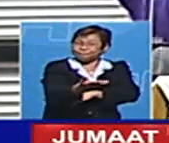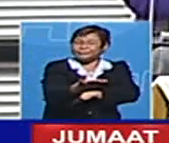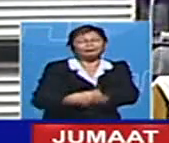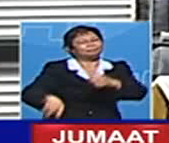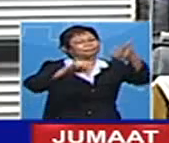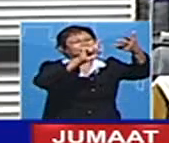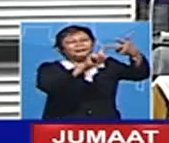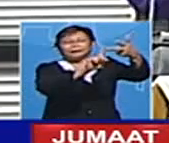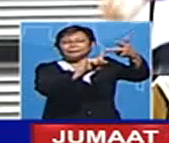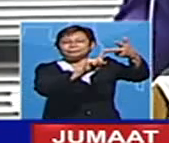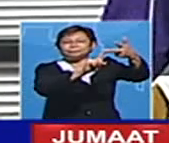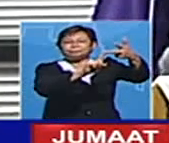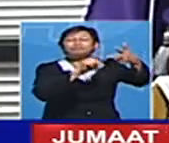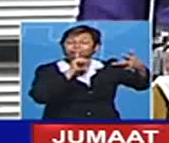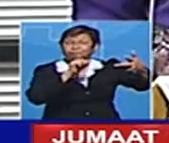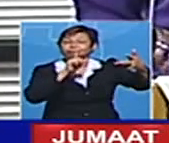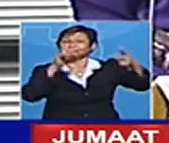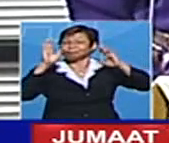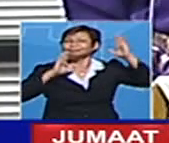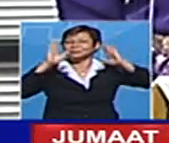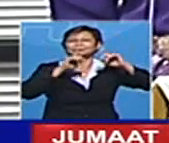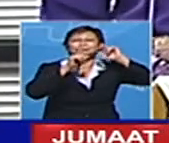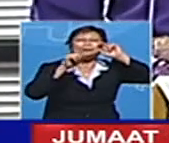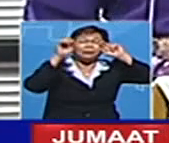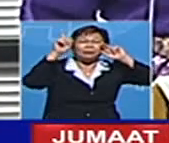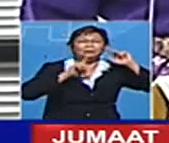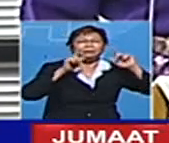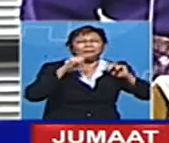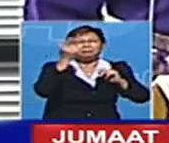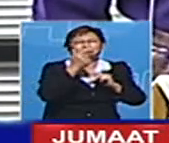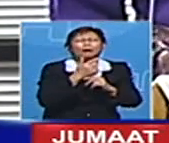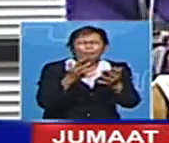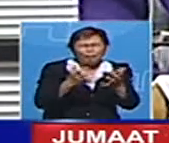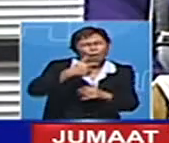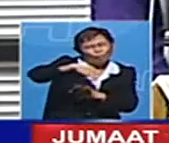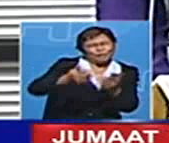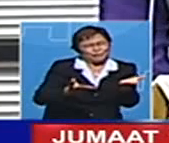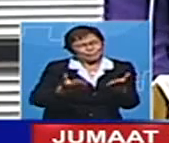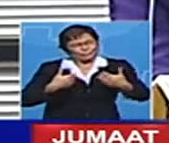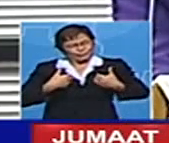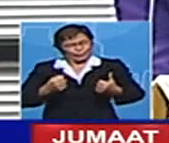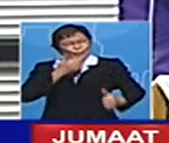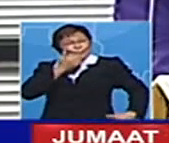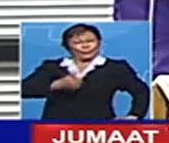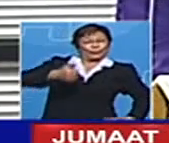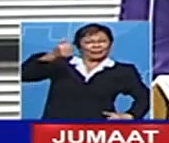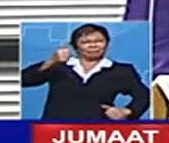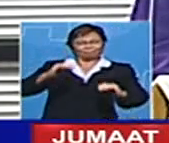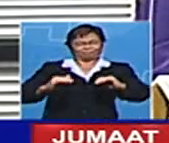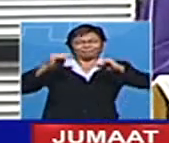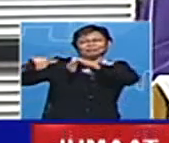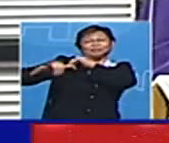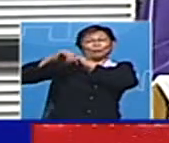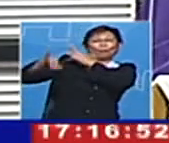Langkah ketiga sememangnya Negara mana yang tidak mahu kualiti perkhidmatan kesihatan terbaik yangaraf